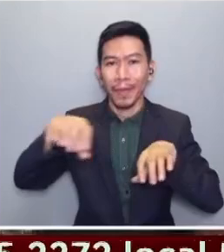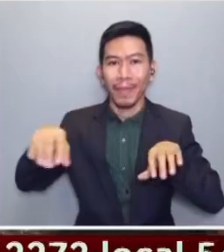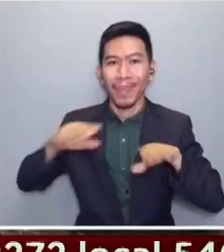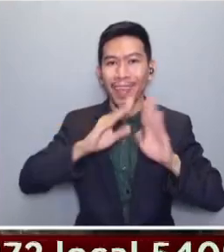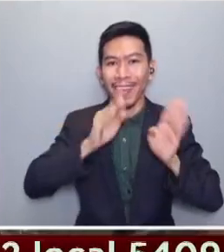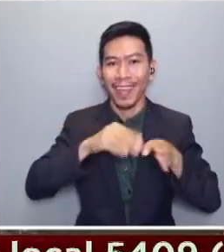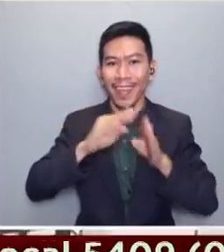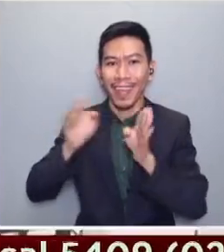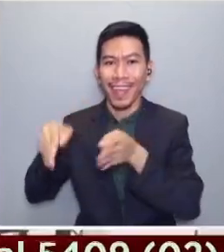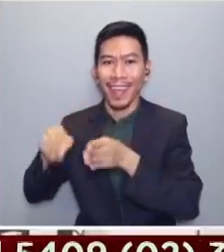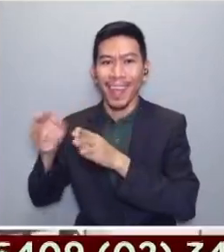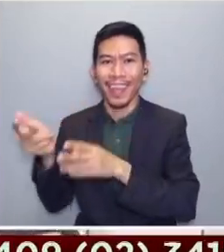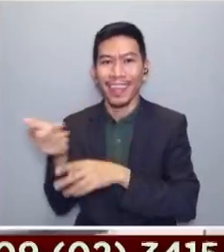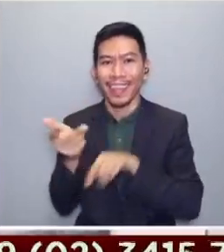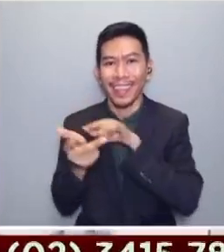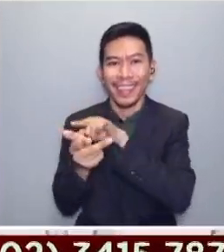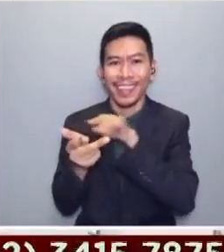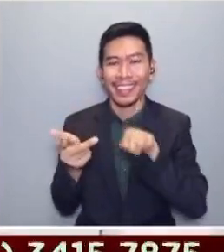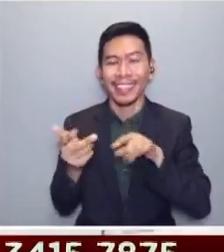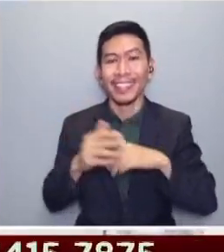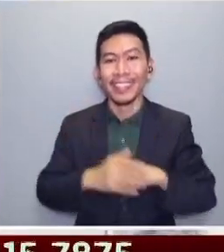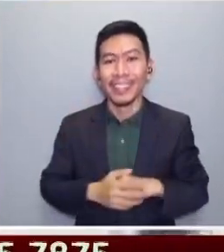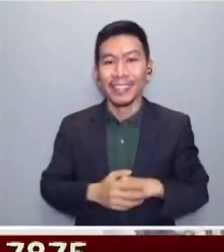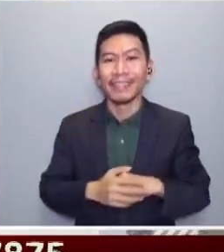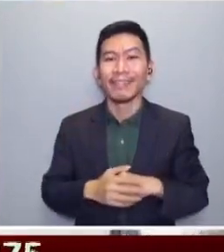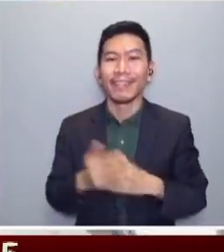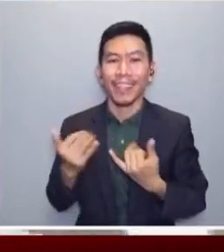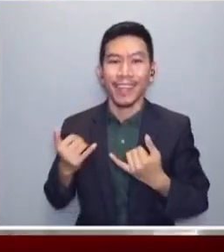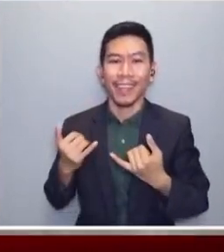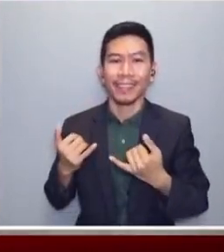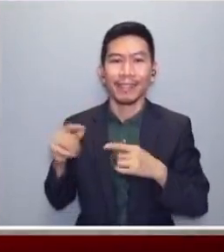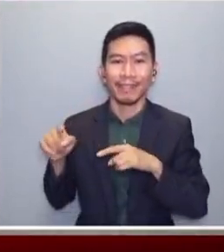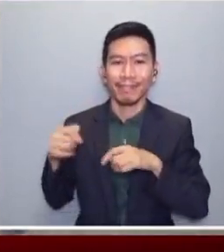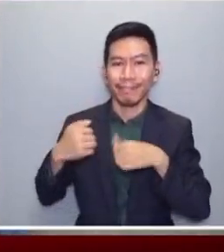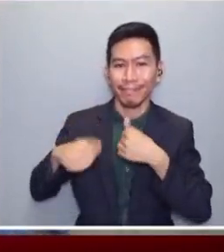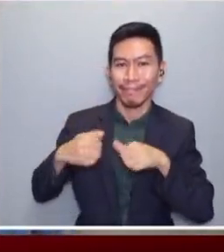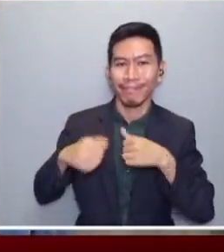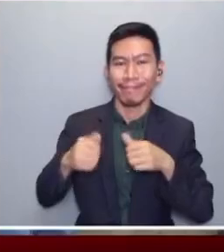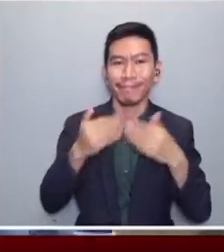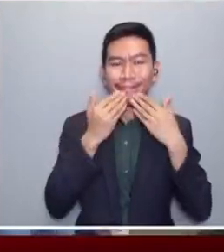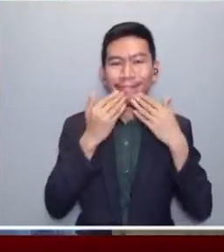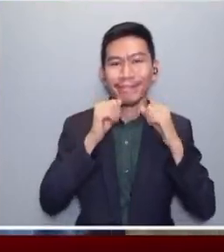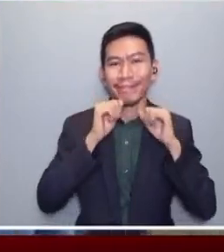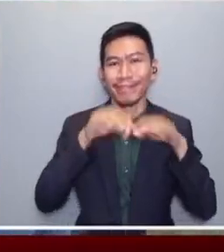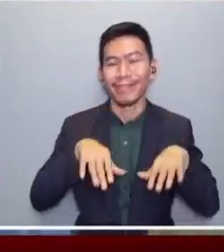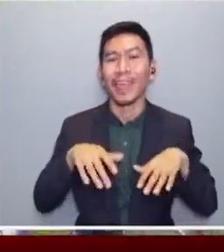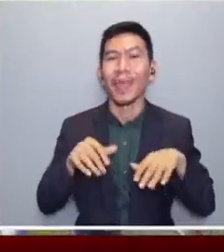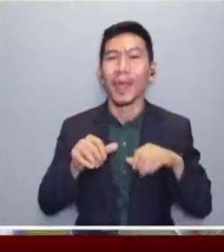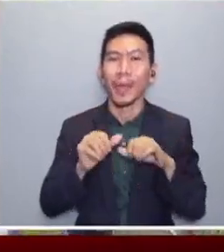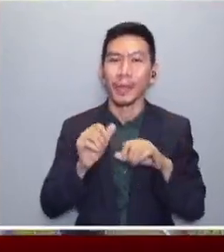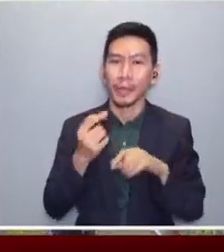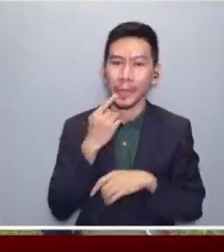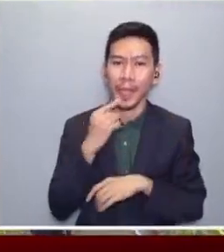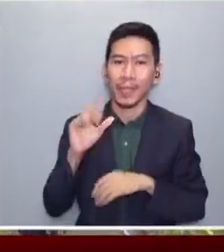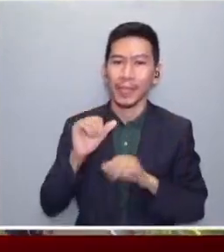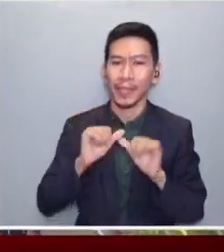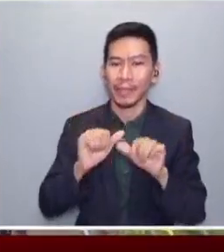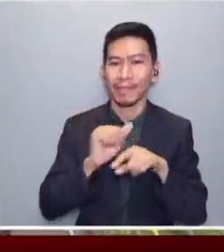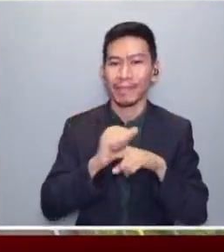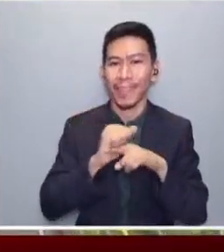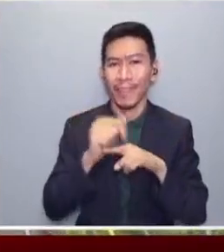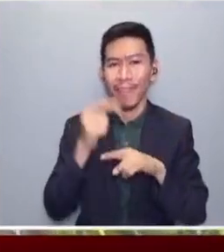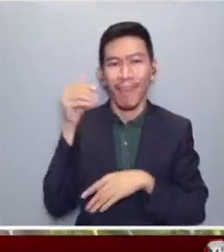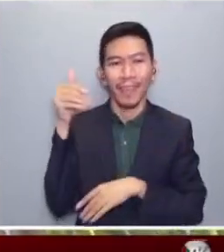ang pasasalamat ng mga atleta sa mga biyaya at nagsabing tuloy-tuloy ang kanilang ensayo para sa mga susunod